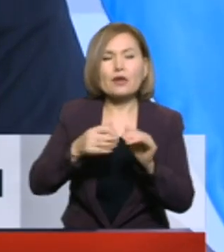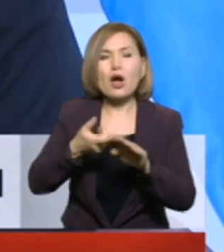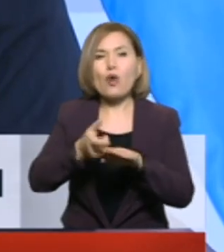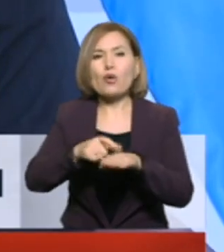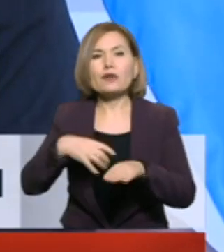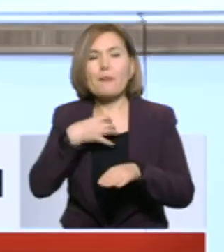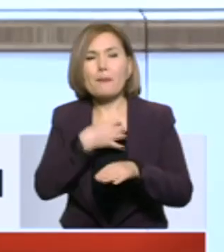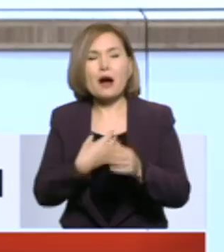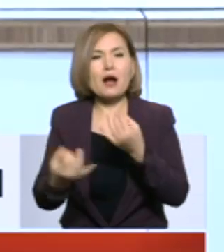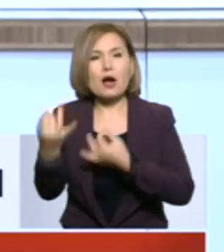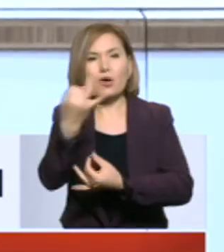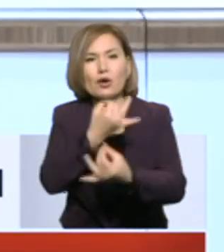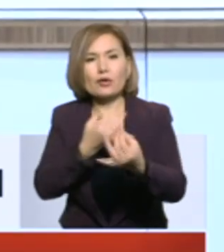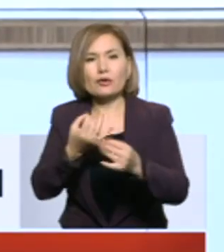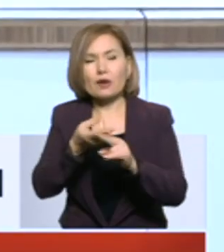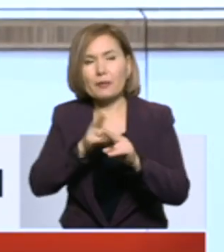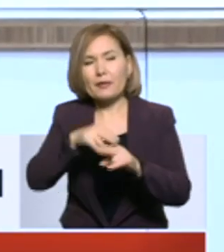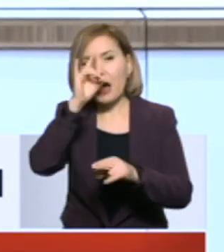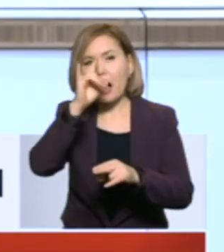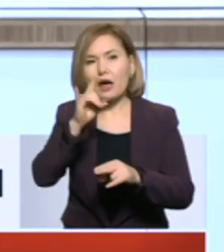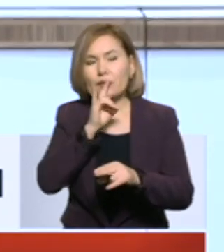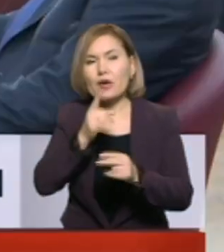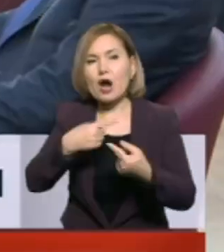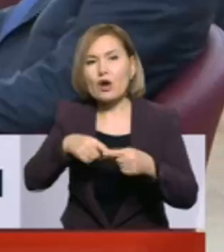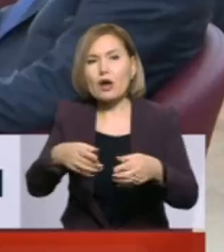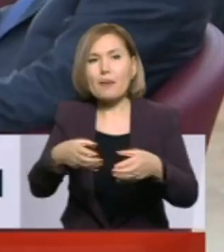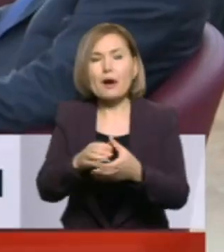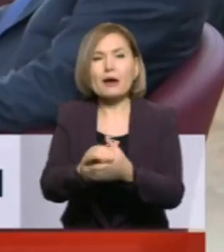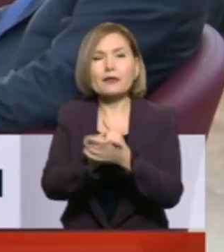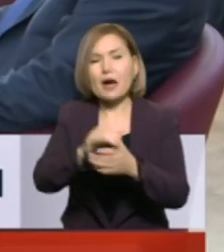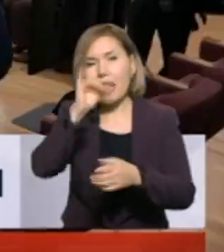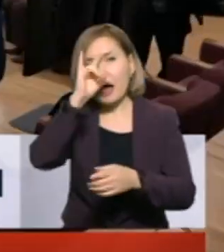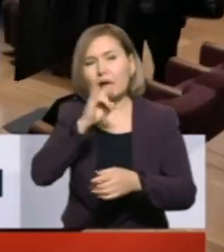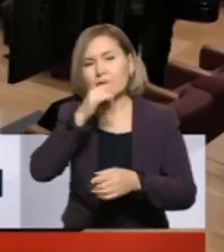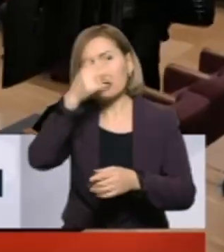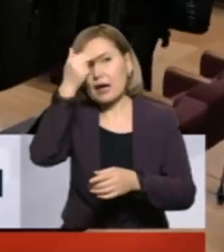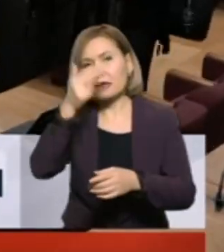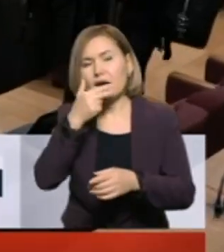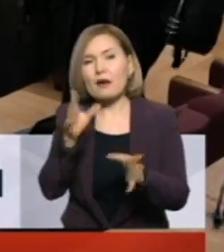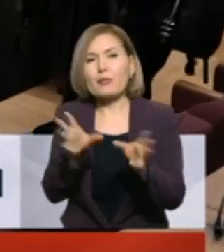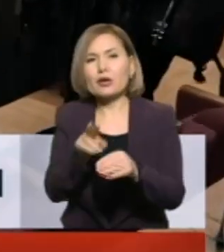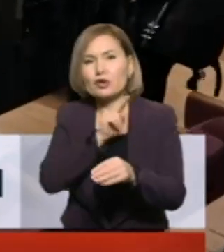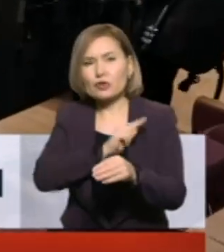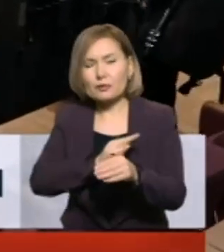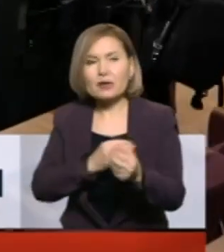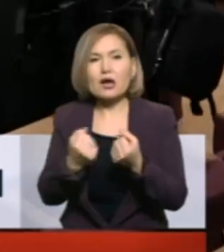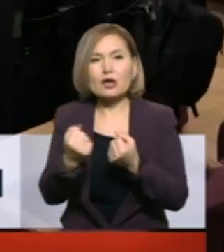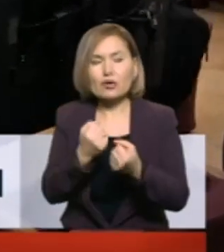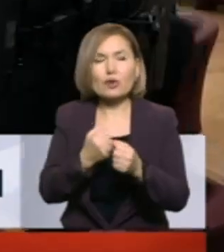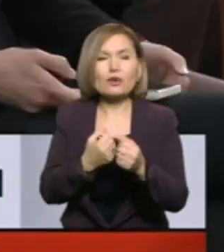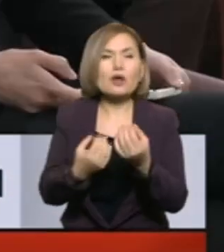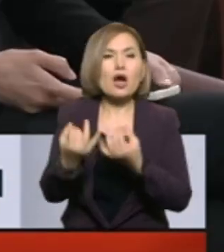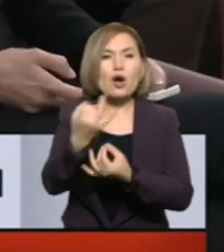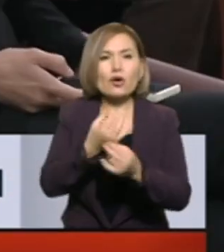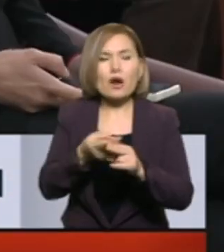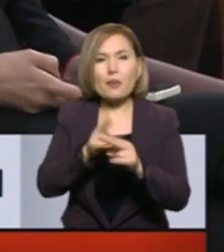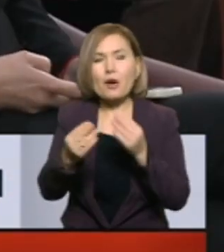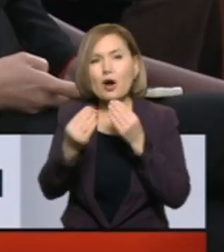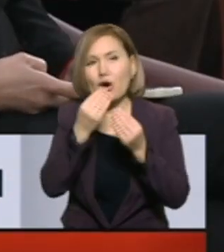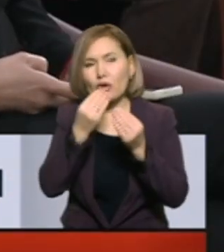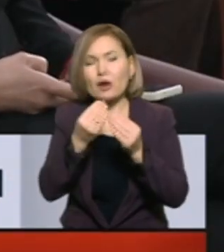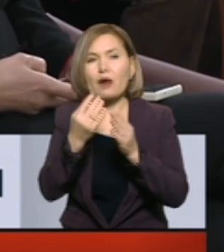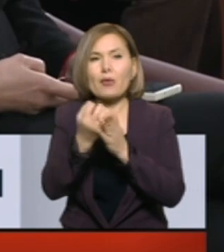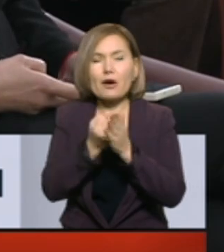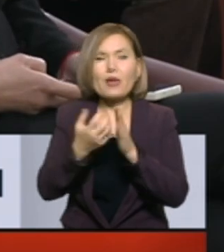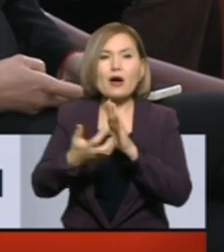ілгерілетудің маңыздылығына назар аударып, Қазақстанның ұйыммен ынтымақтастығын нығайту жайы сөз болды. Қазір азық-түлік тапшылығы жаһандық